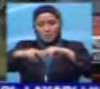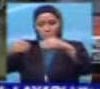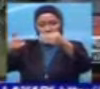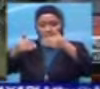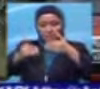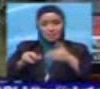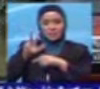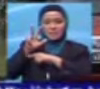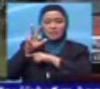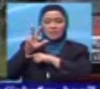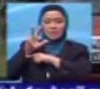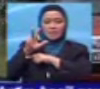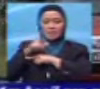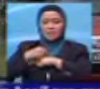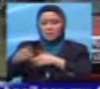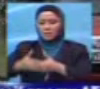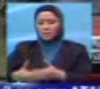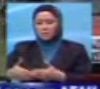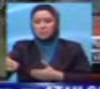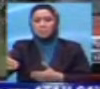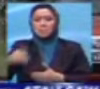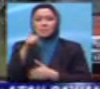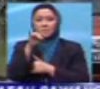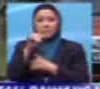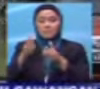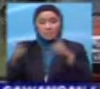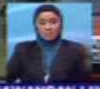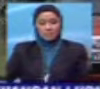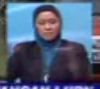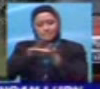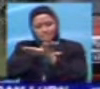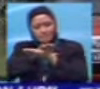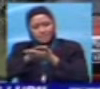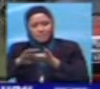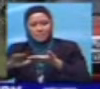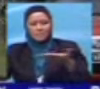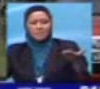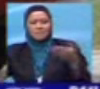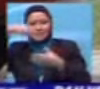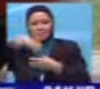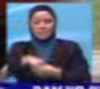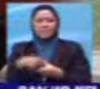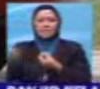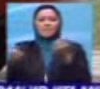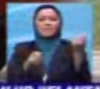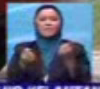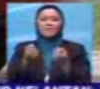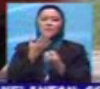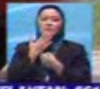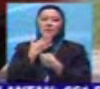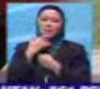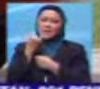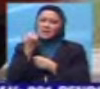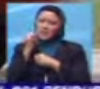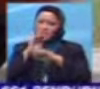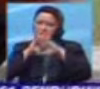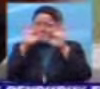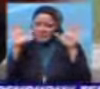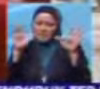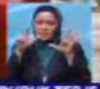tinggi dan ruang kaki yang besar. Kemasan dalaman kereta berwarna beige membuatkan pengguna merasakan ruang yang lebih